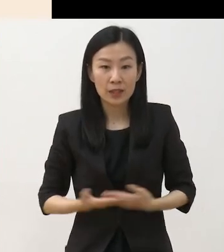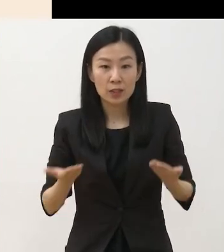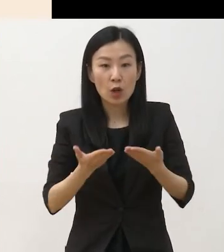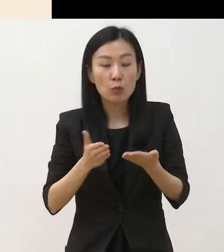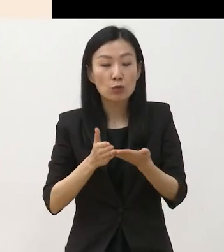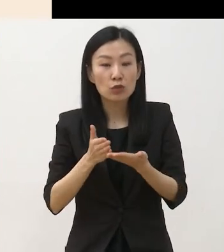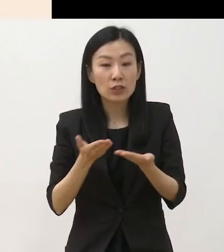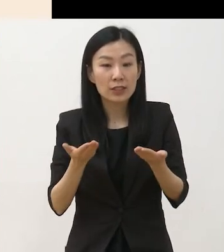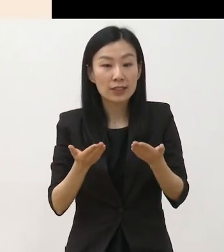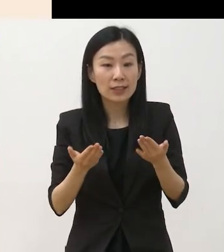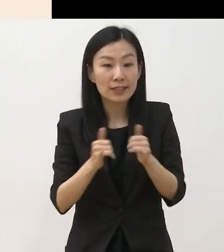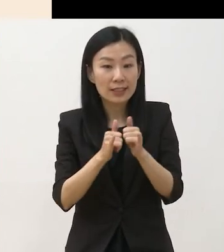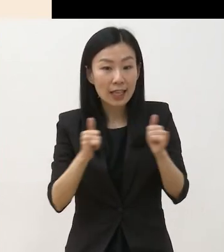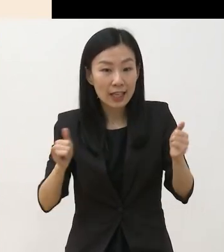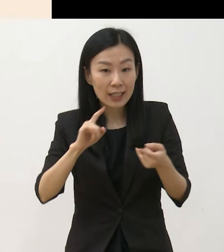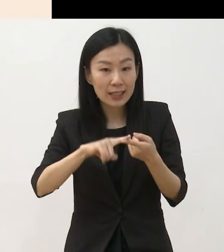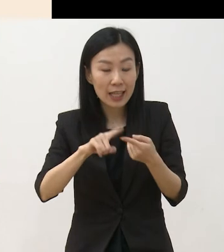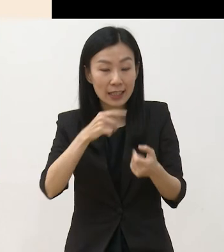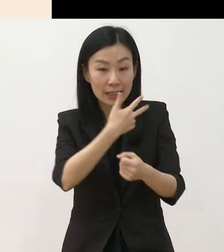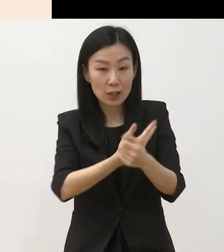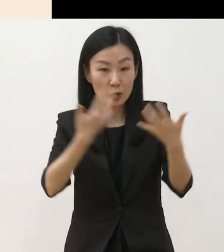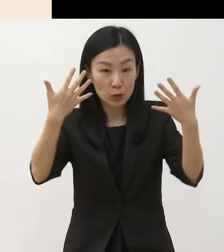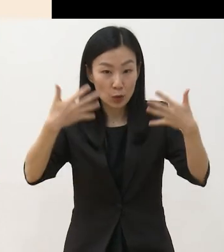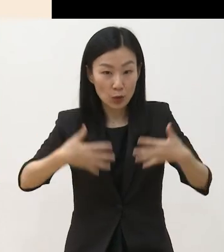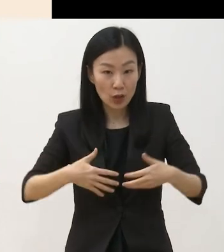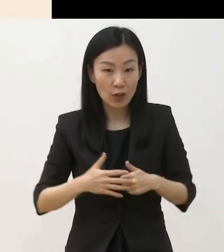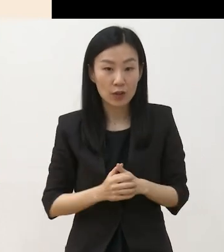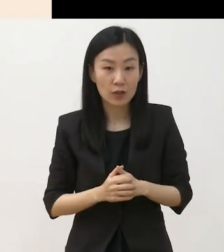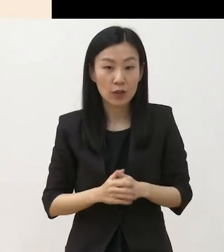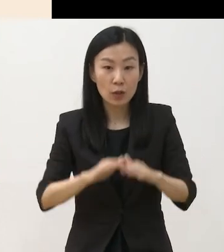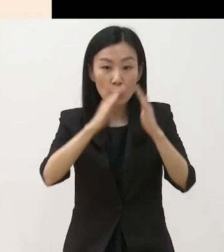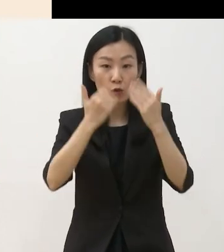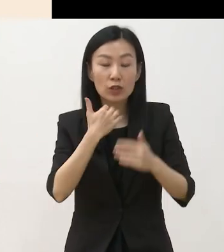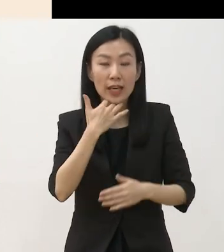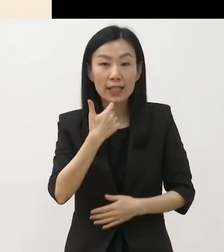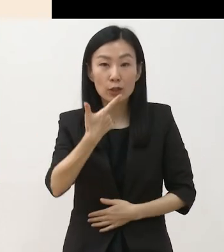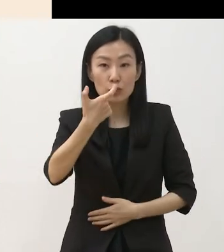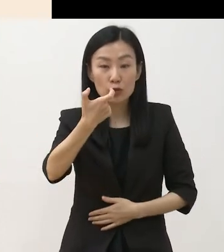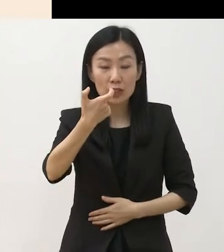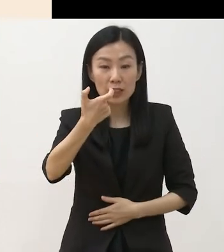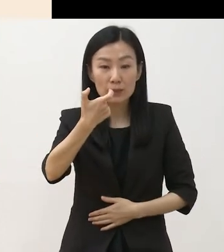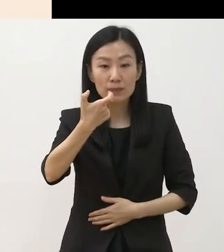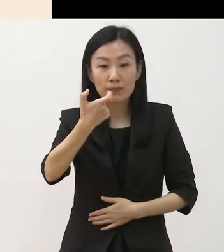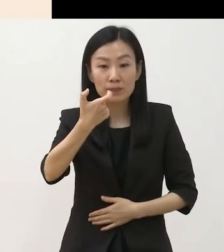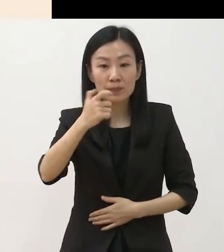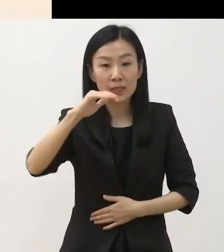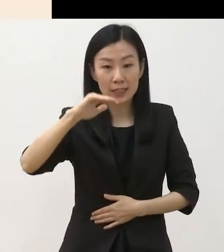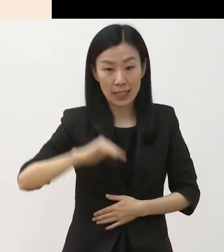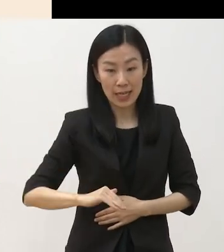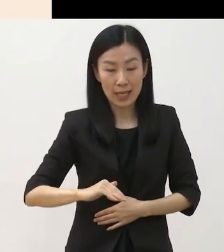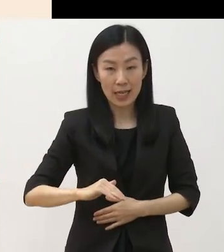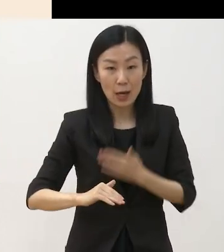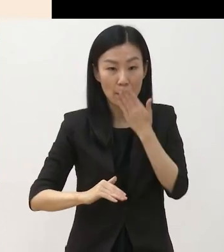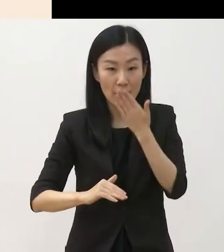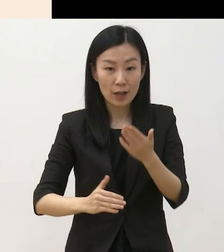조건은 공연 기획과 무대 예술 전문 인력 모두 만 60세 미만에 해당하여야